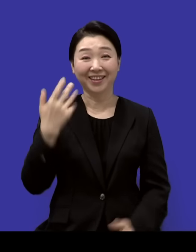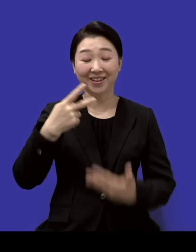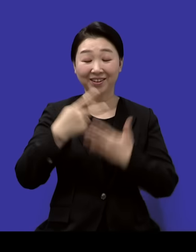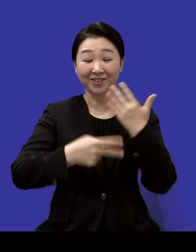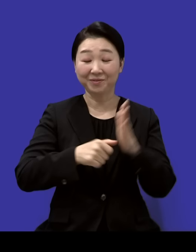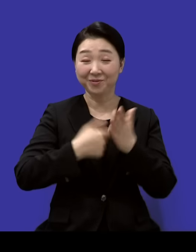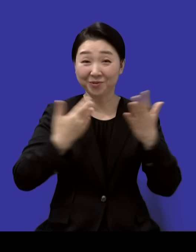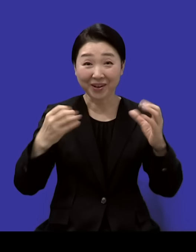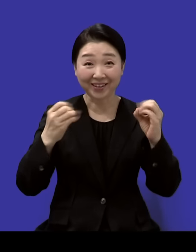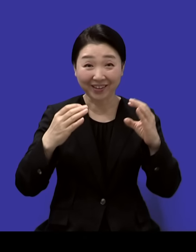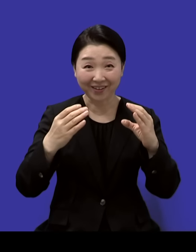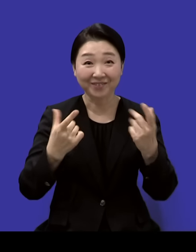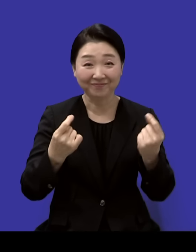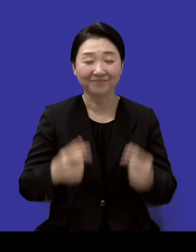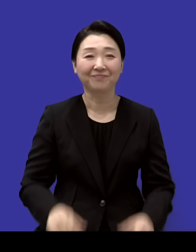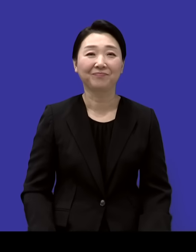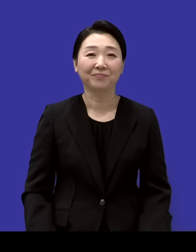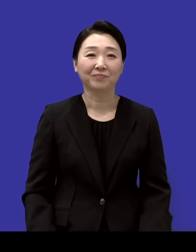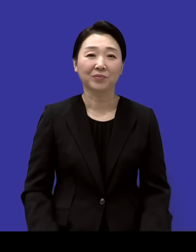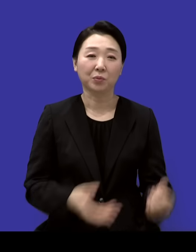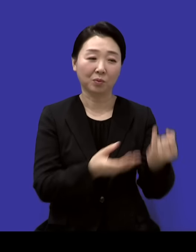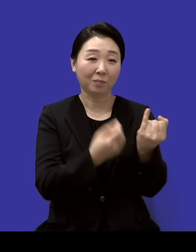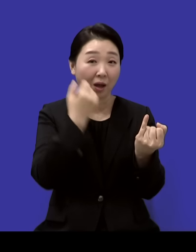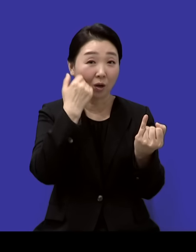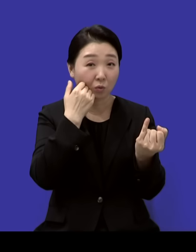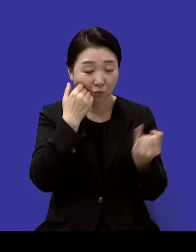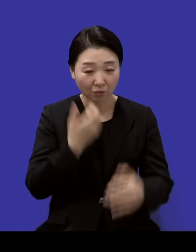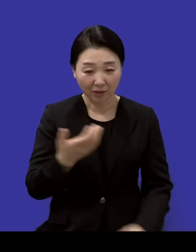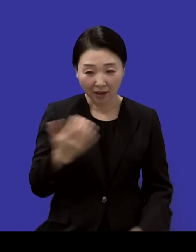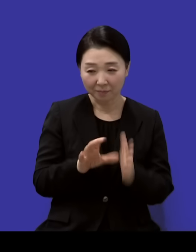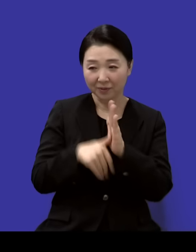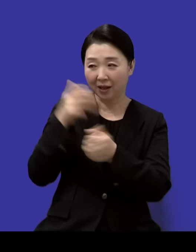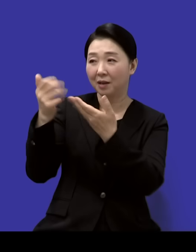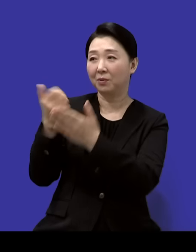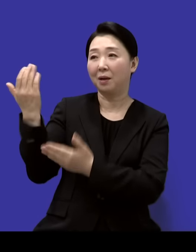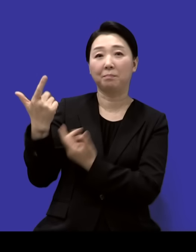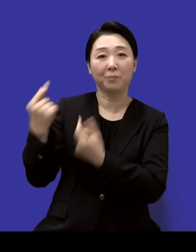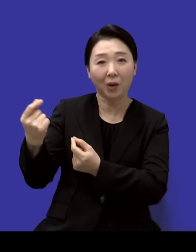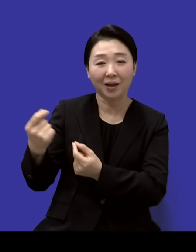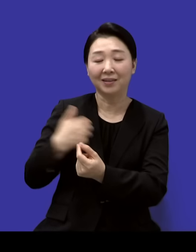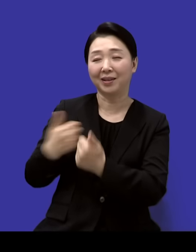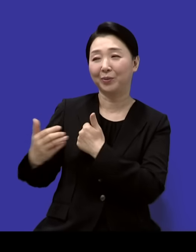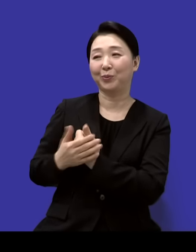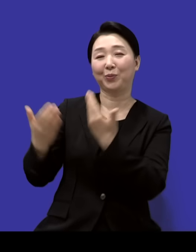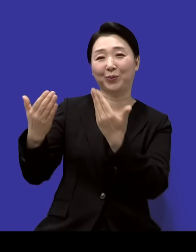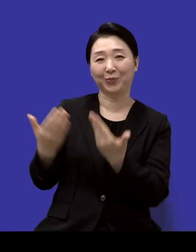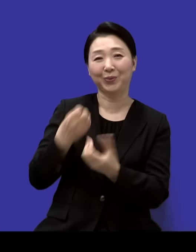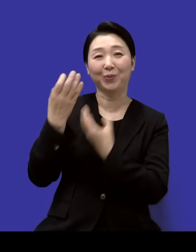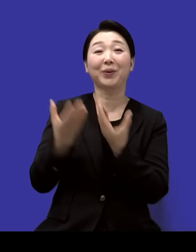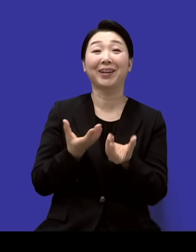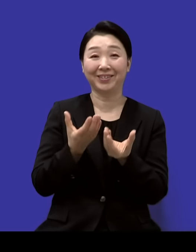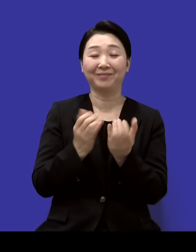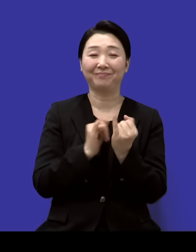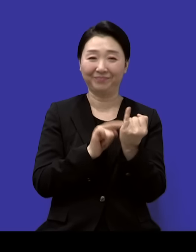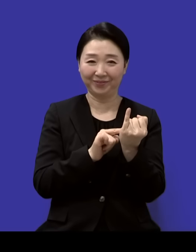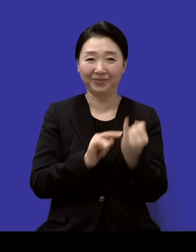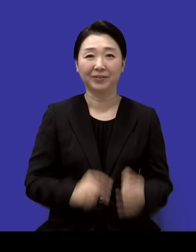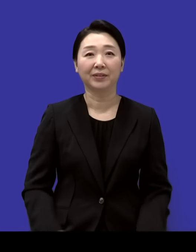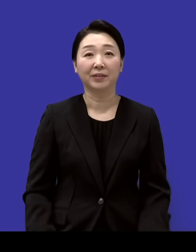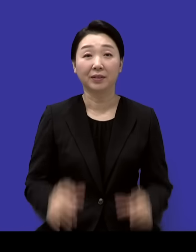유명한 대사였죠. 오늘 초대 손님은 우리가 아파할 때 하나님도 아파하시면서 우리에게 도움의 손길을 주신다고 고백하십니다. 네,